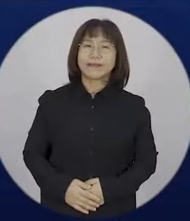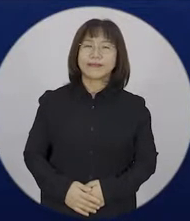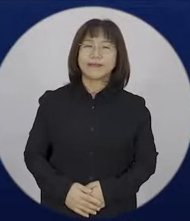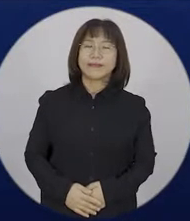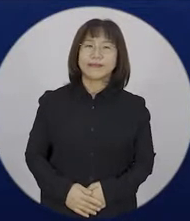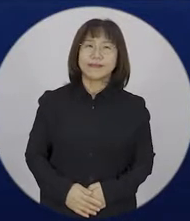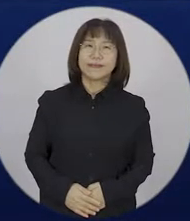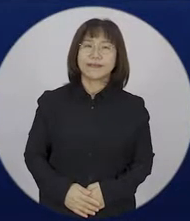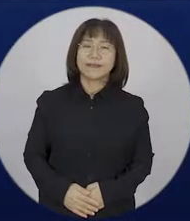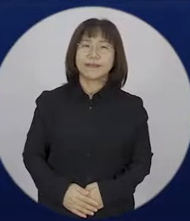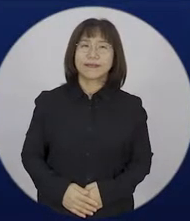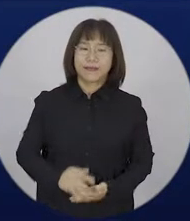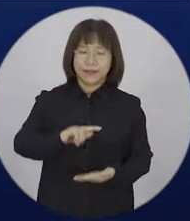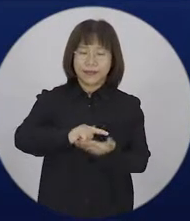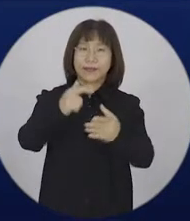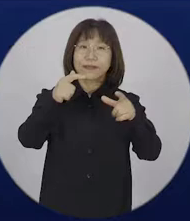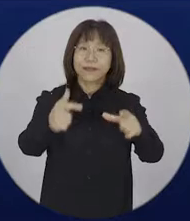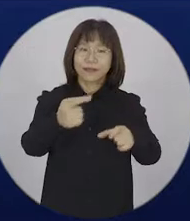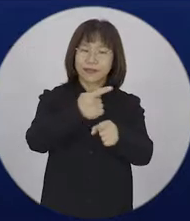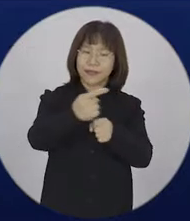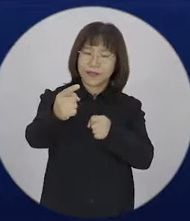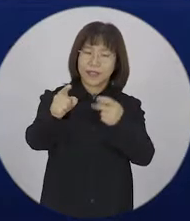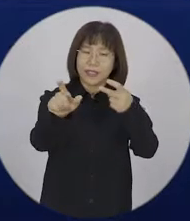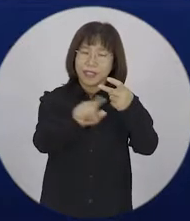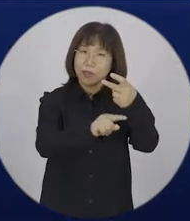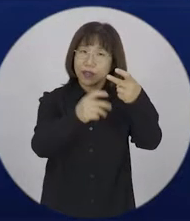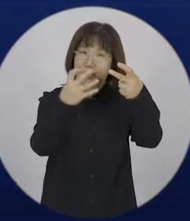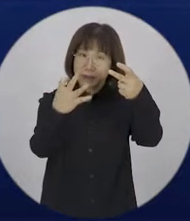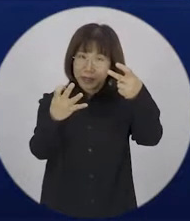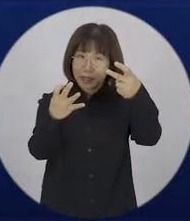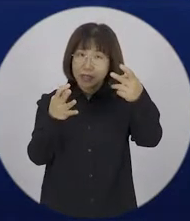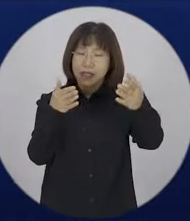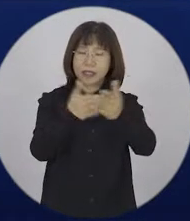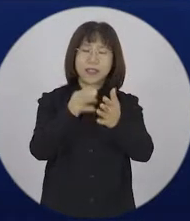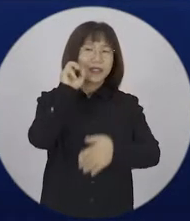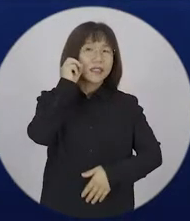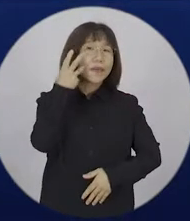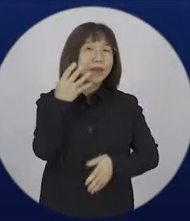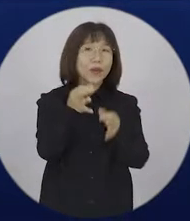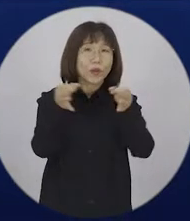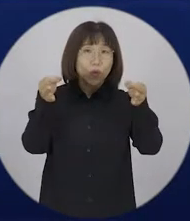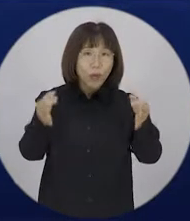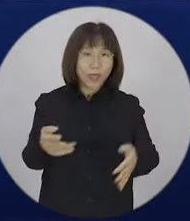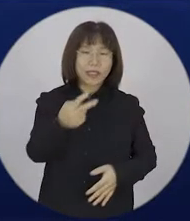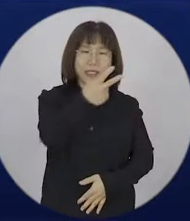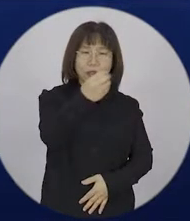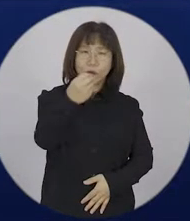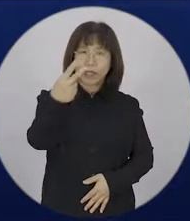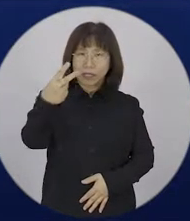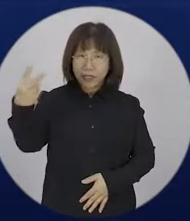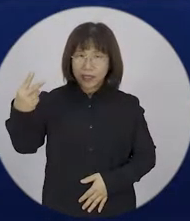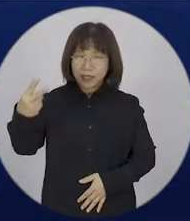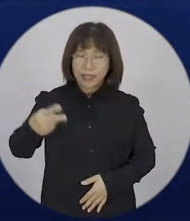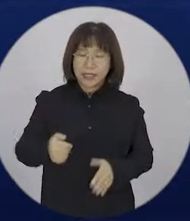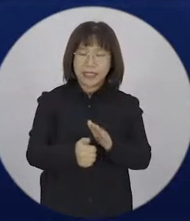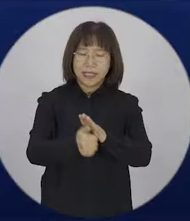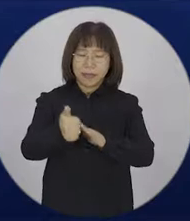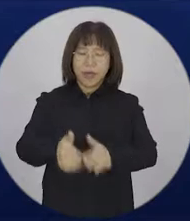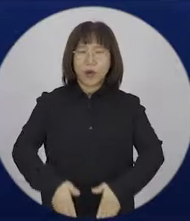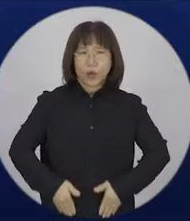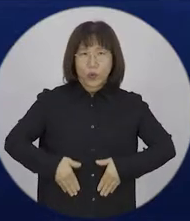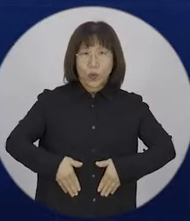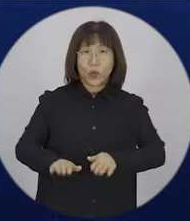강서구가 내년 2월 14일까지 3개월 동안 2022 희망온돌 따뜻한 겨울나기 사업을